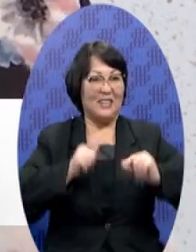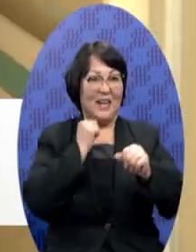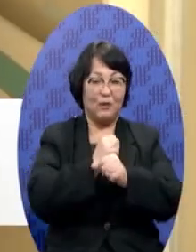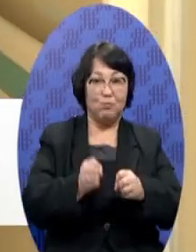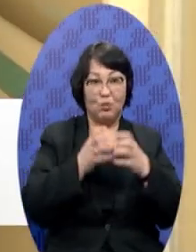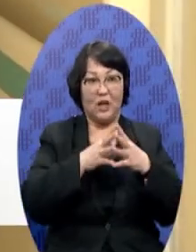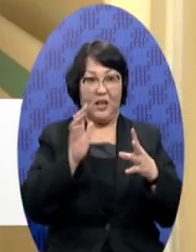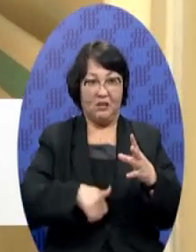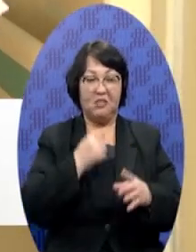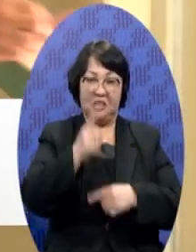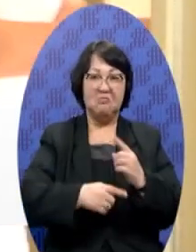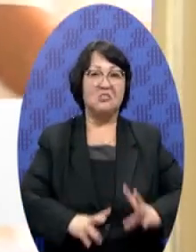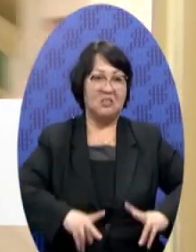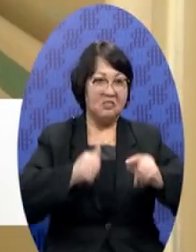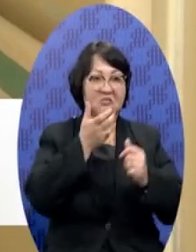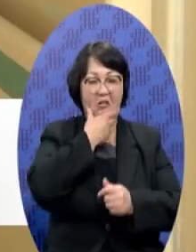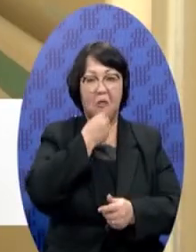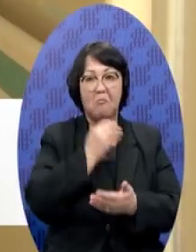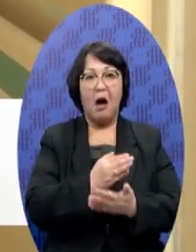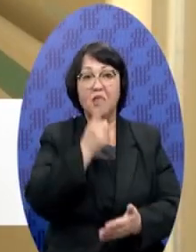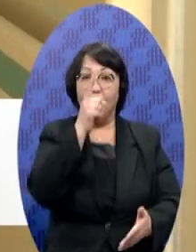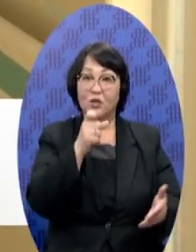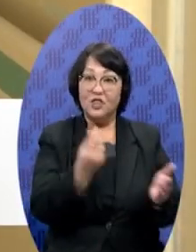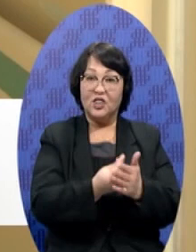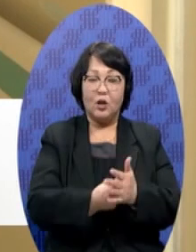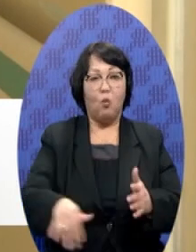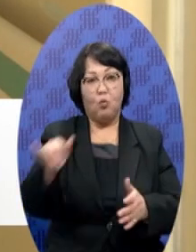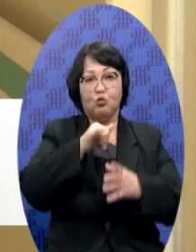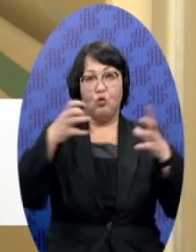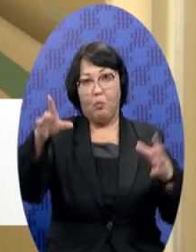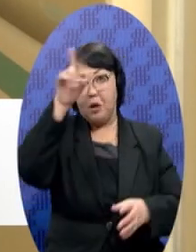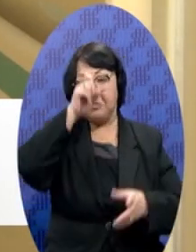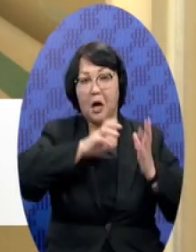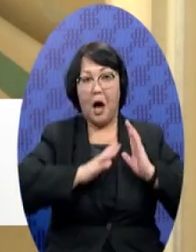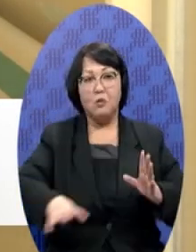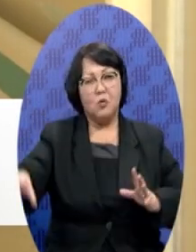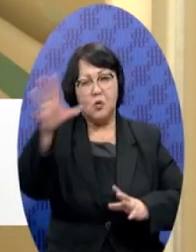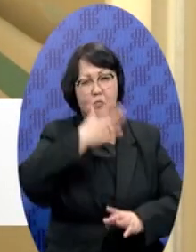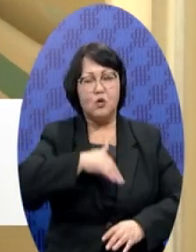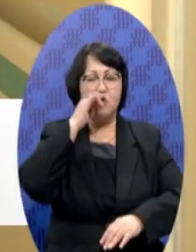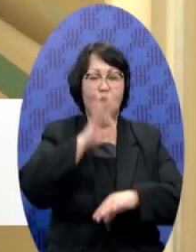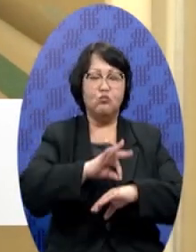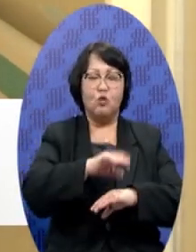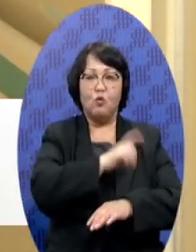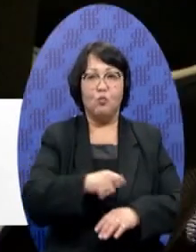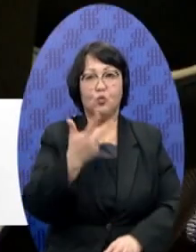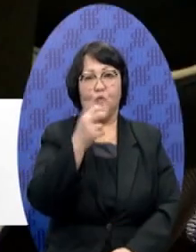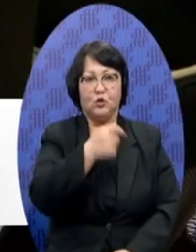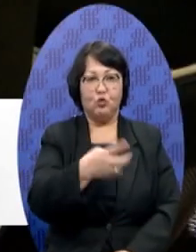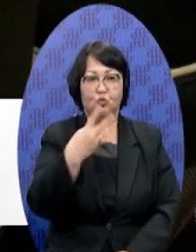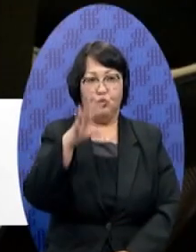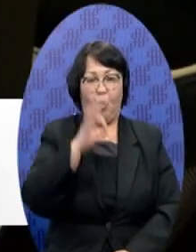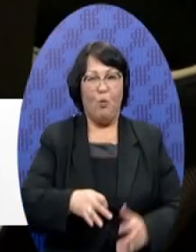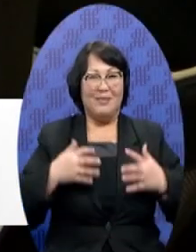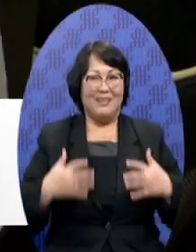болсон. Энэ бол зөвхөн нэг л хүний жишээ. Харин улсын томоохон эмнэлэгт хандаж байгаа нийт өвчтний 30-40% нь илүүдэл жинтэй байна.